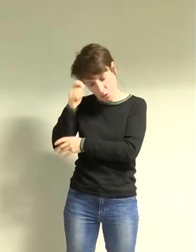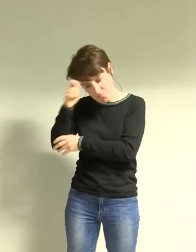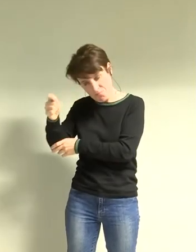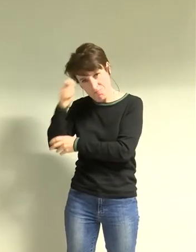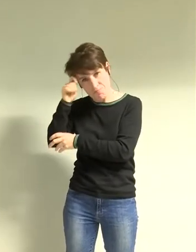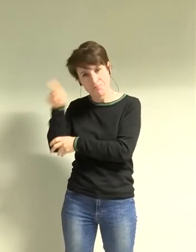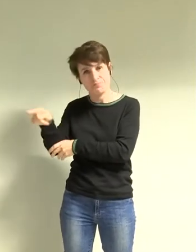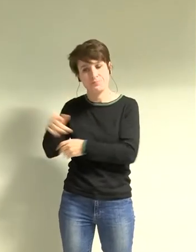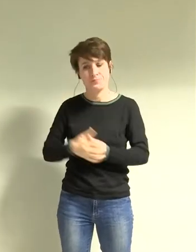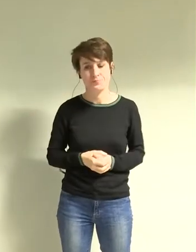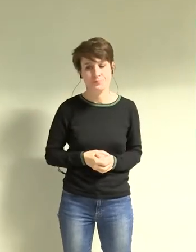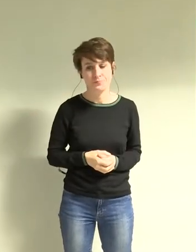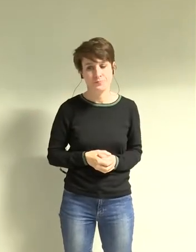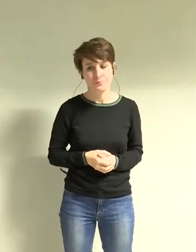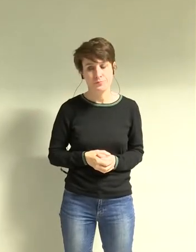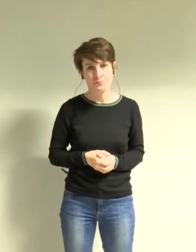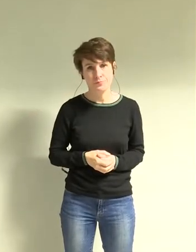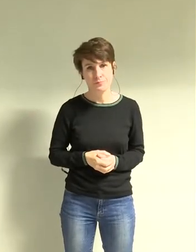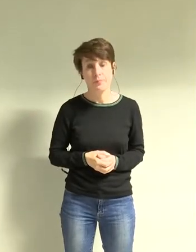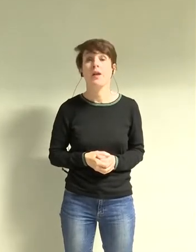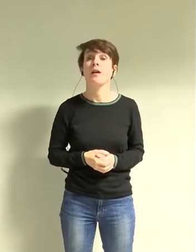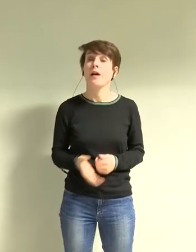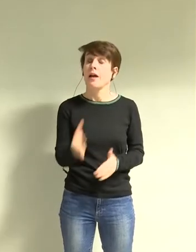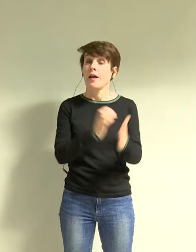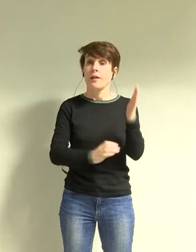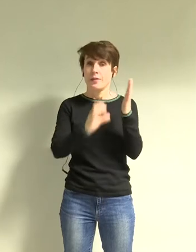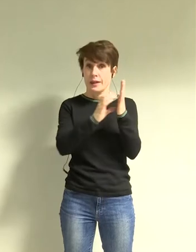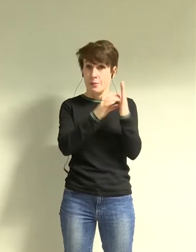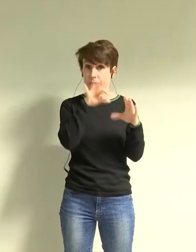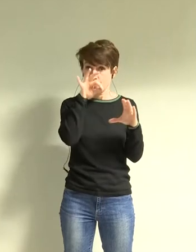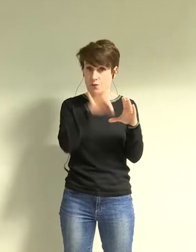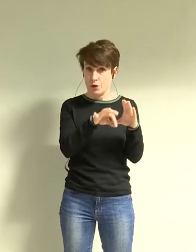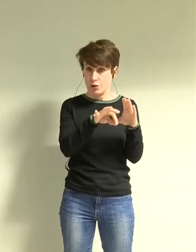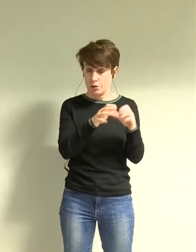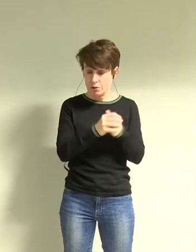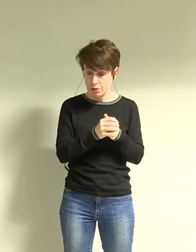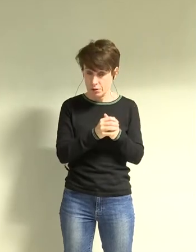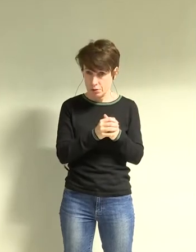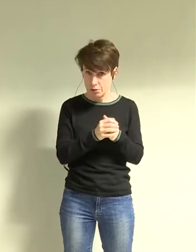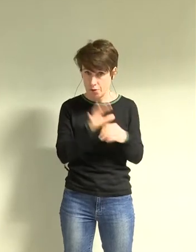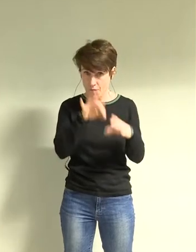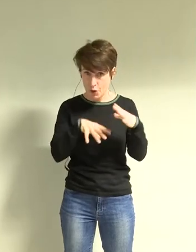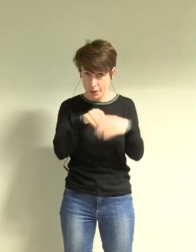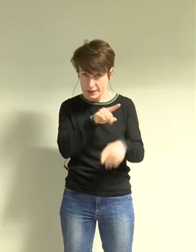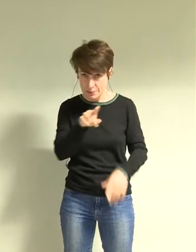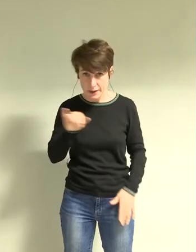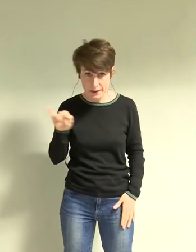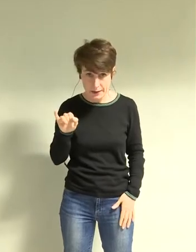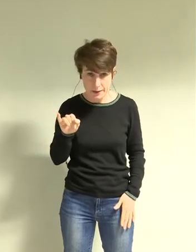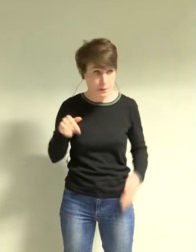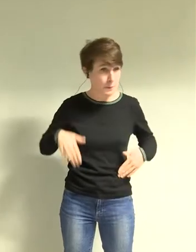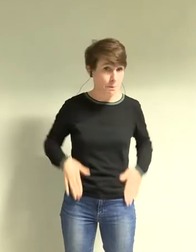je mets cette délibération aux voix qui ne prend pas part au vote qui